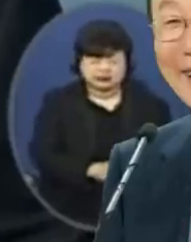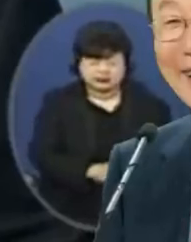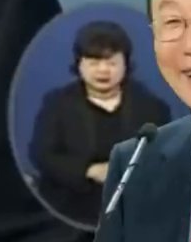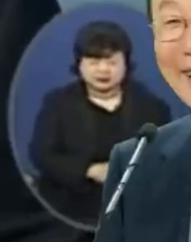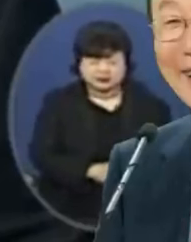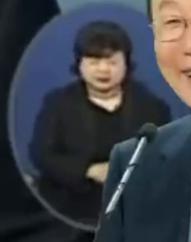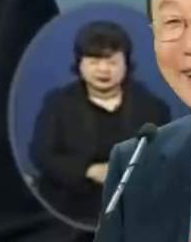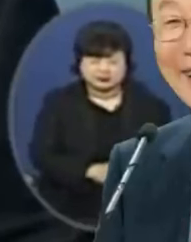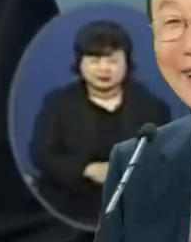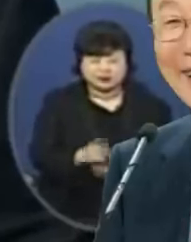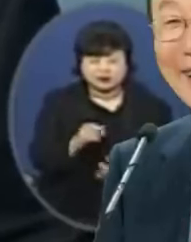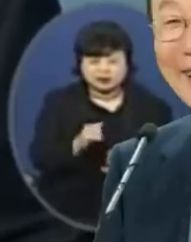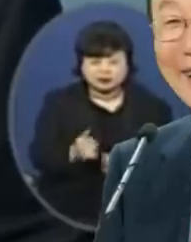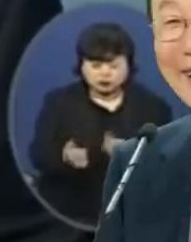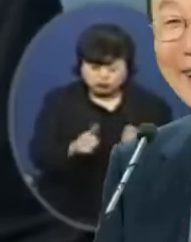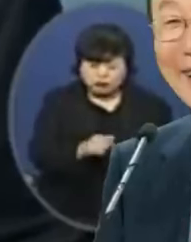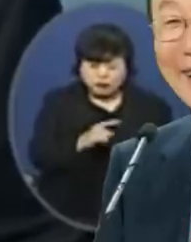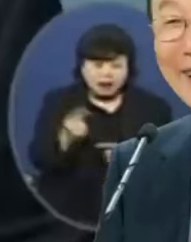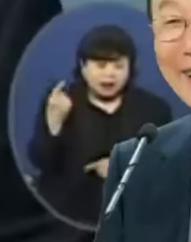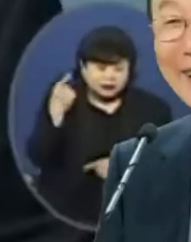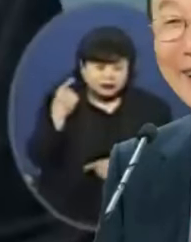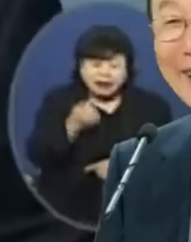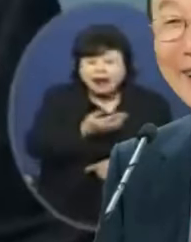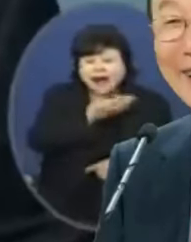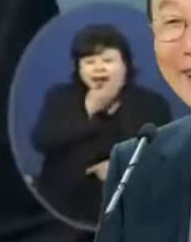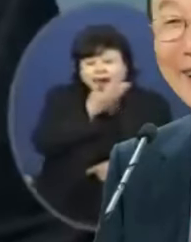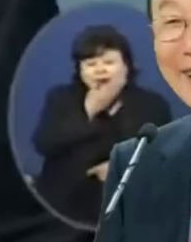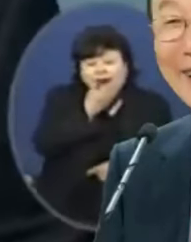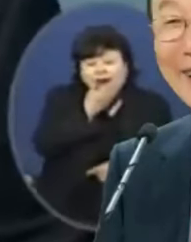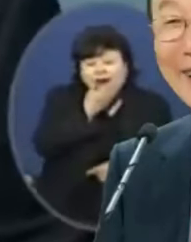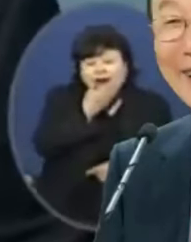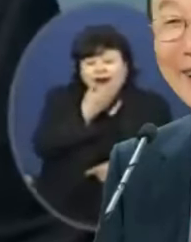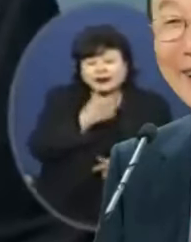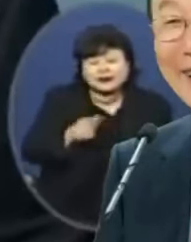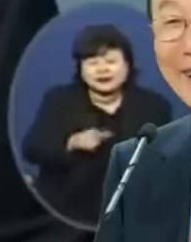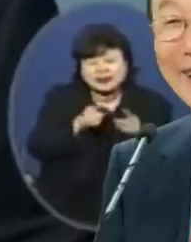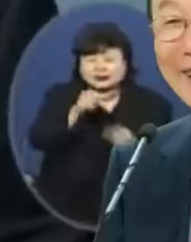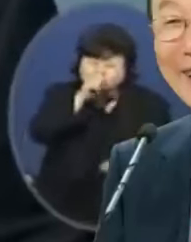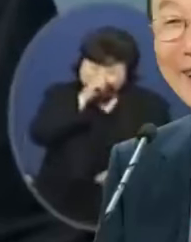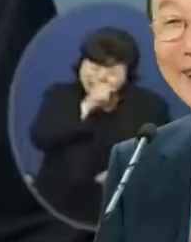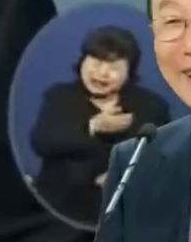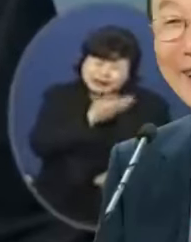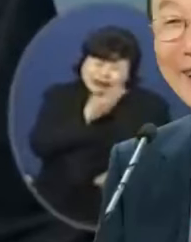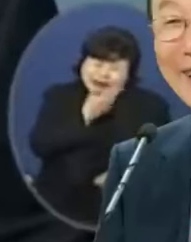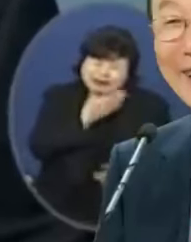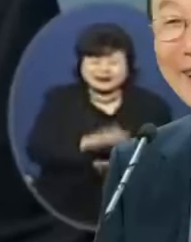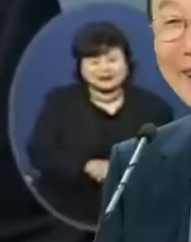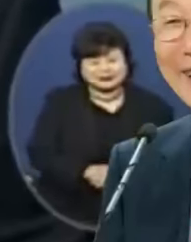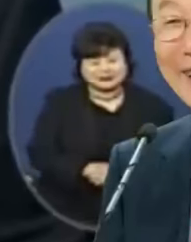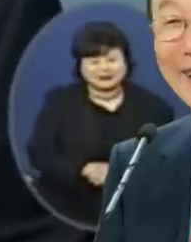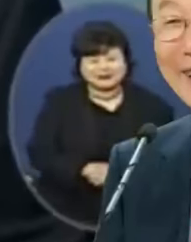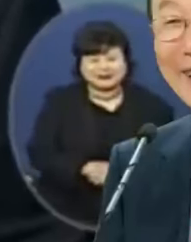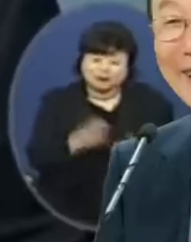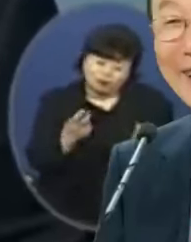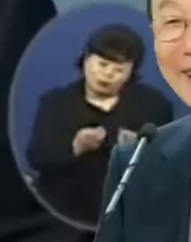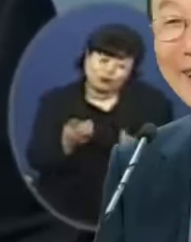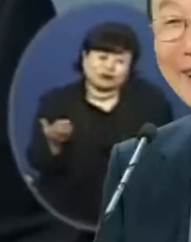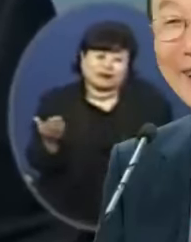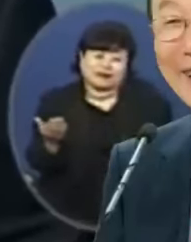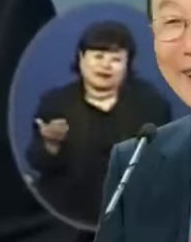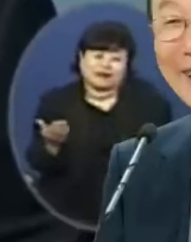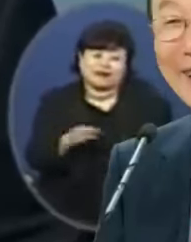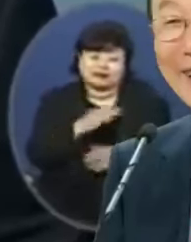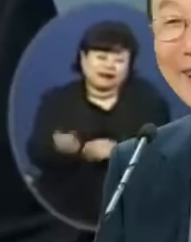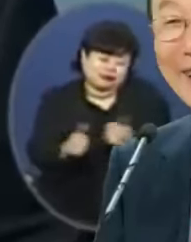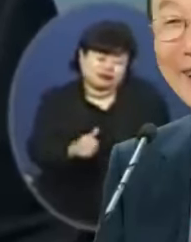그런 생각이 나는 사람도 있지만 어떠한 사람들은 아깝다 좀 더 살았으면 좋겠다. 그러나 어찌합니까? 너도 가고